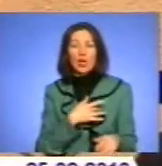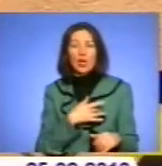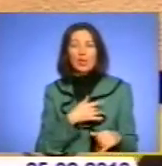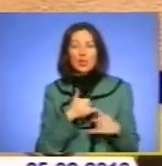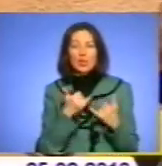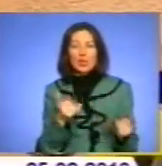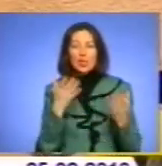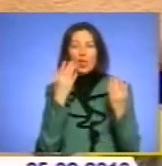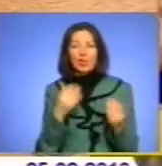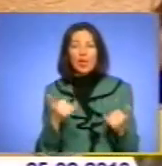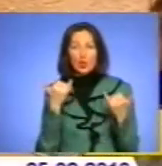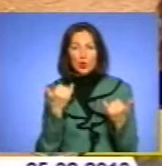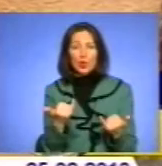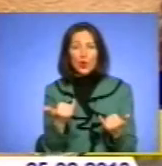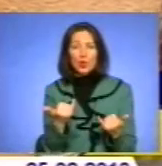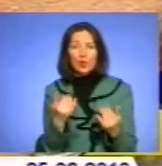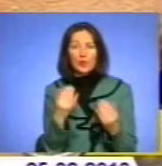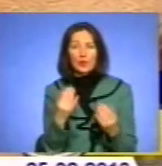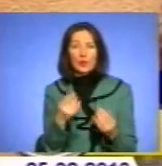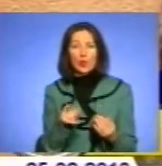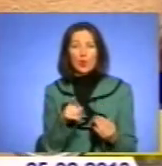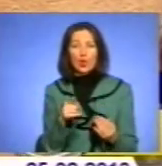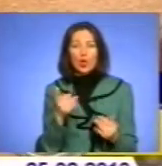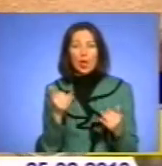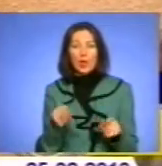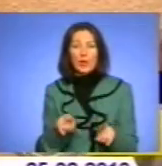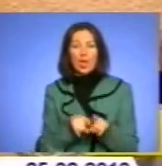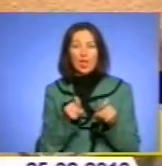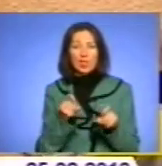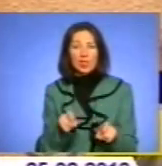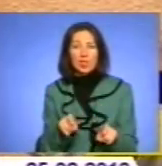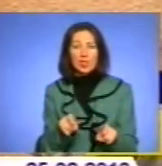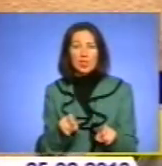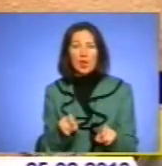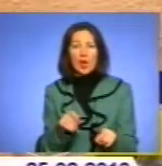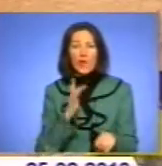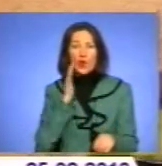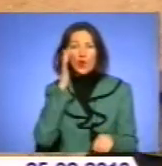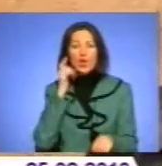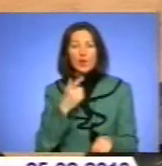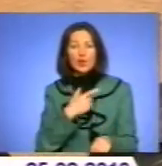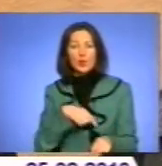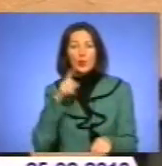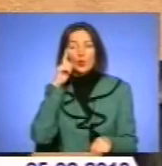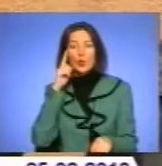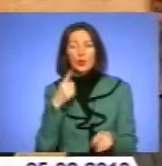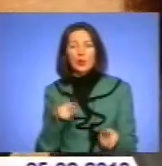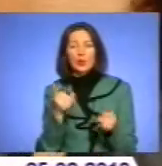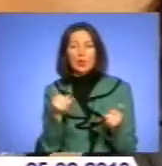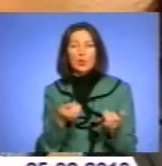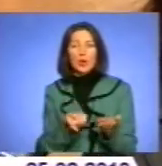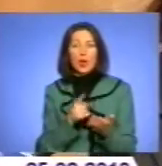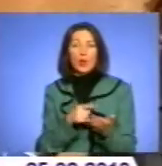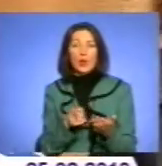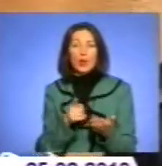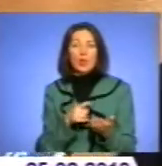день, сьогодні не вечір день. Тому що я так сиділа і в уяві собі, думаю, якби зараз погортати кнопкою